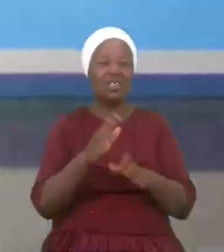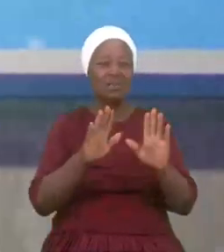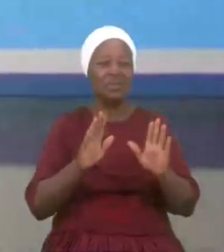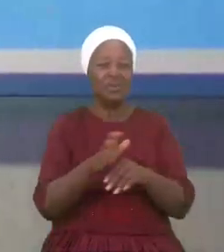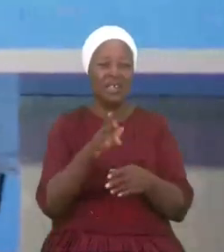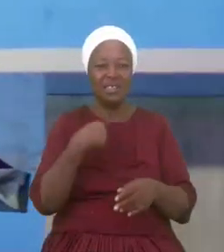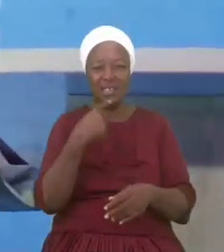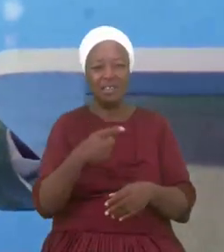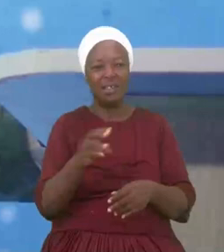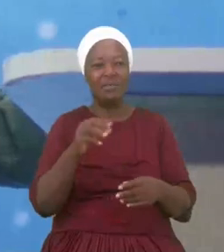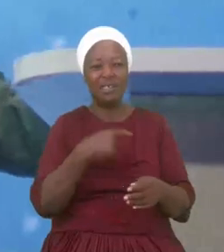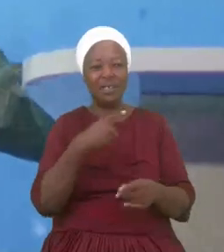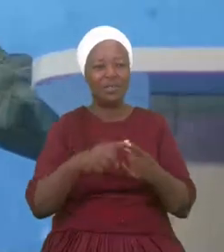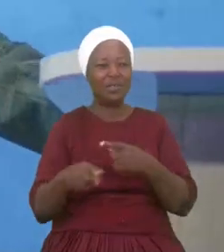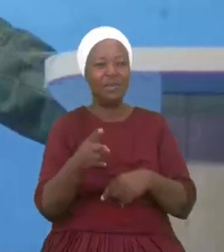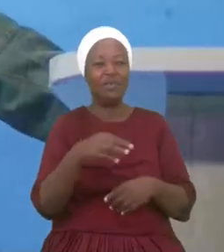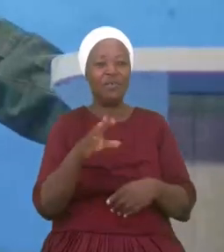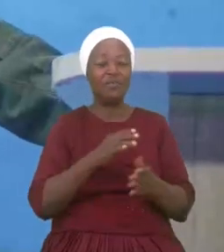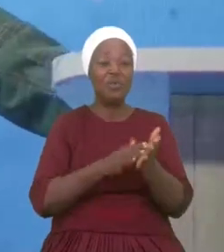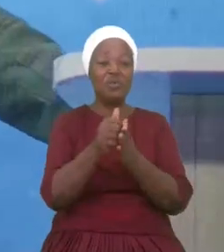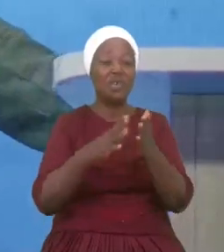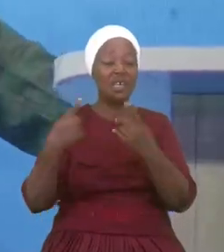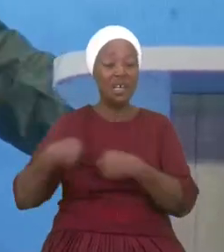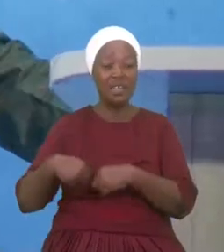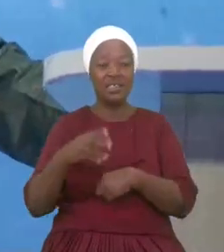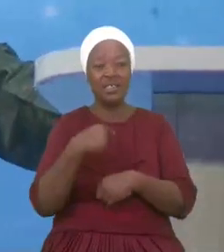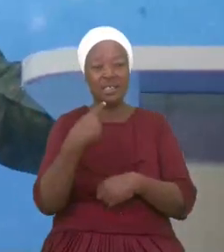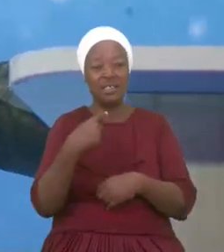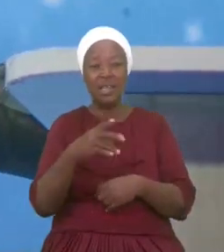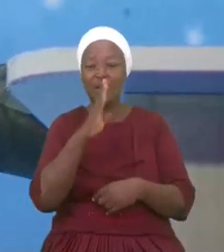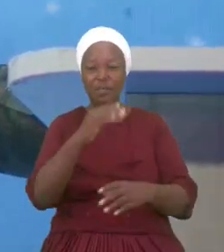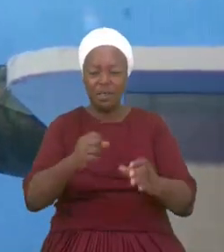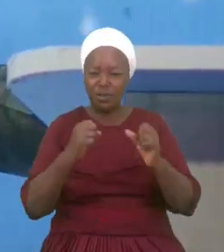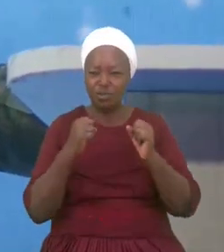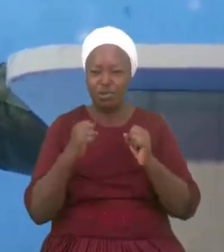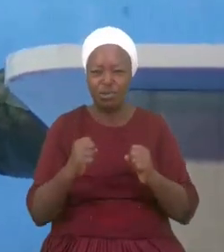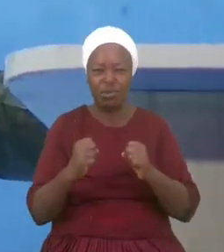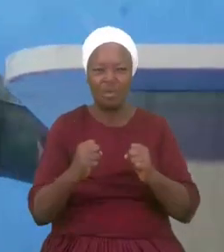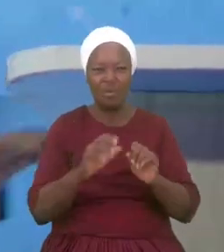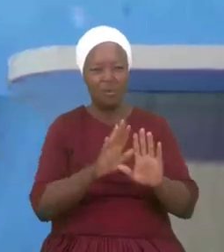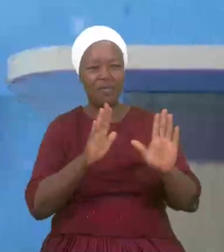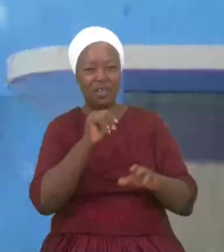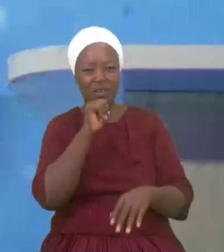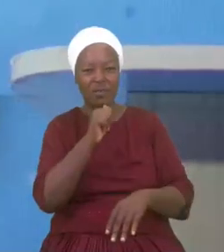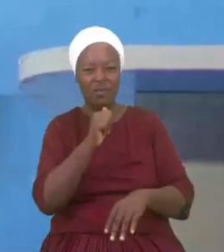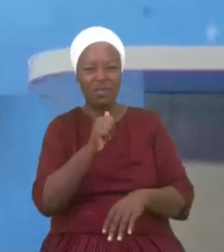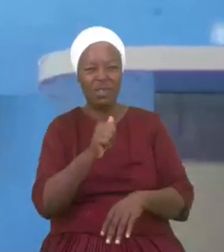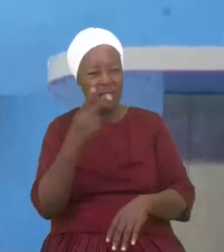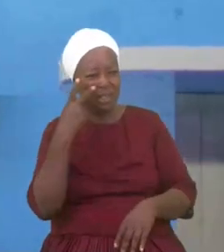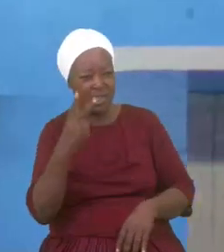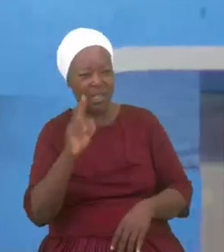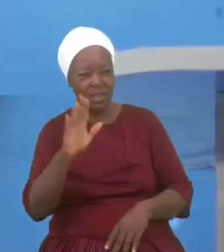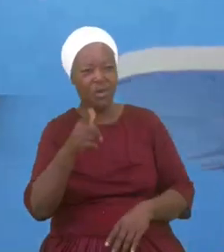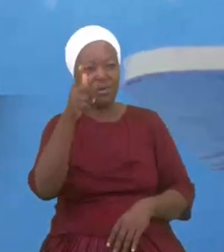à ceux qui ont le cœur faible dis à ceux qui ont le cœur troublé le cœur faible